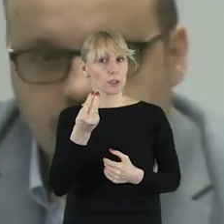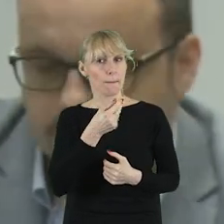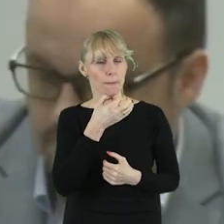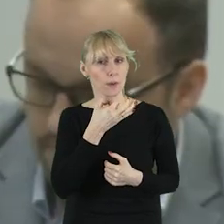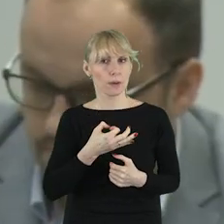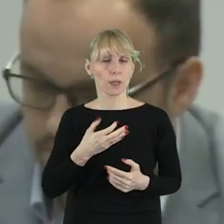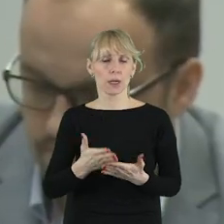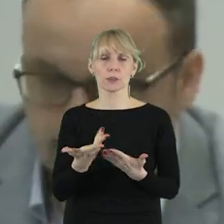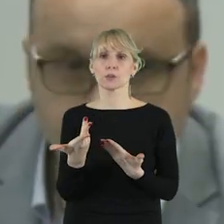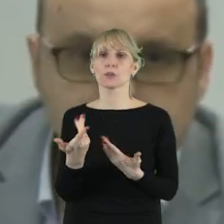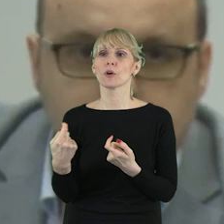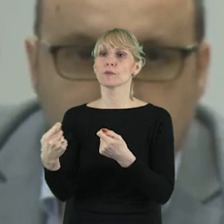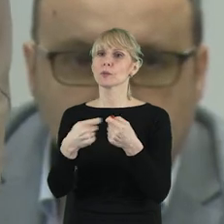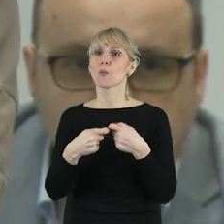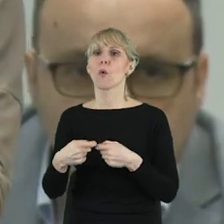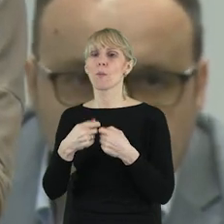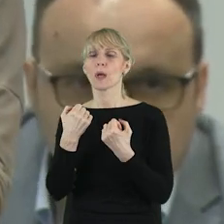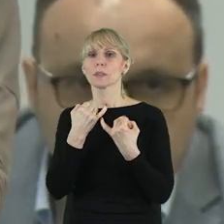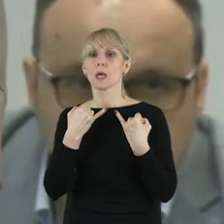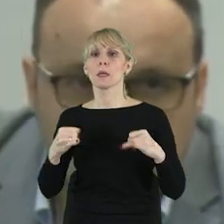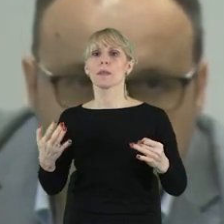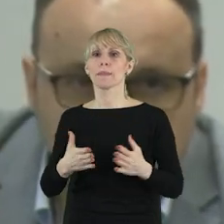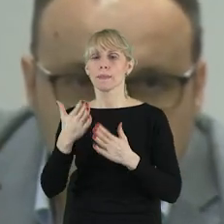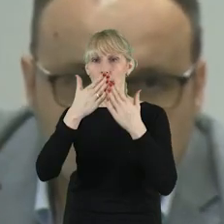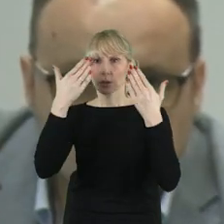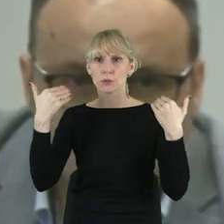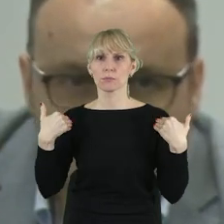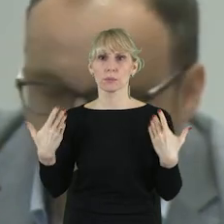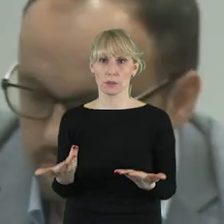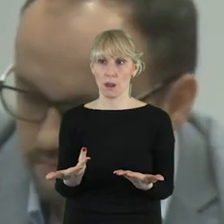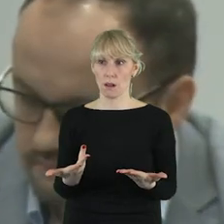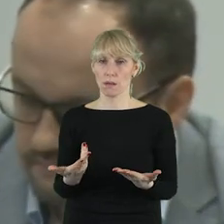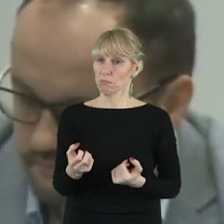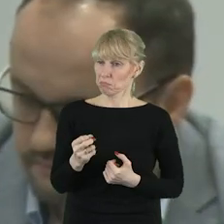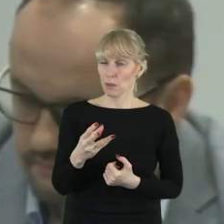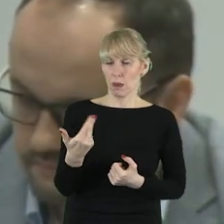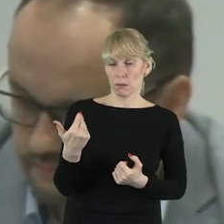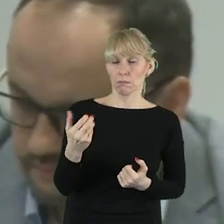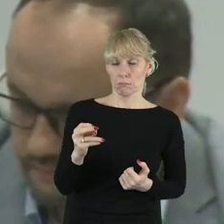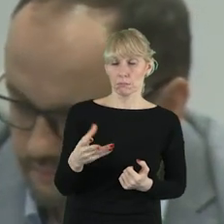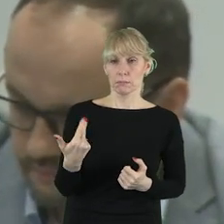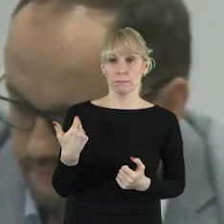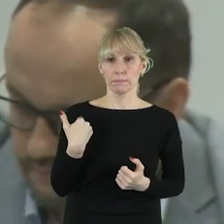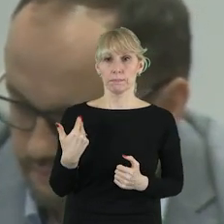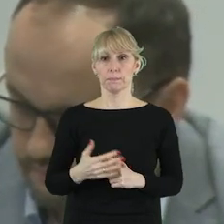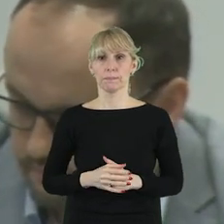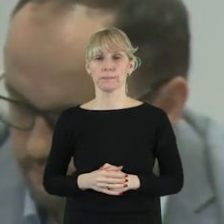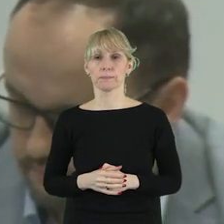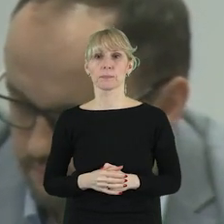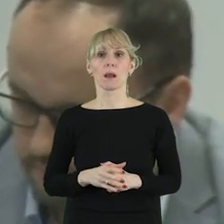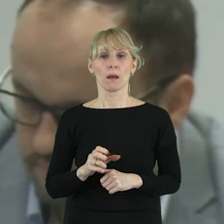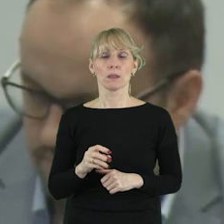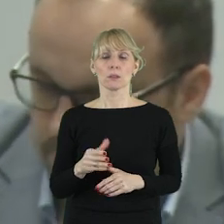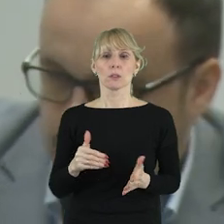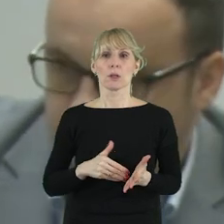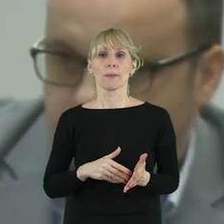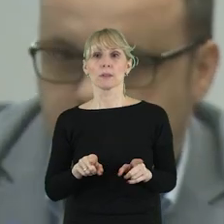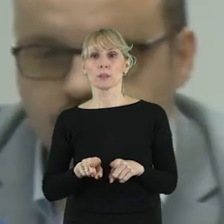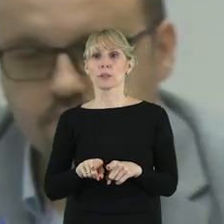padło pytanie. Tak, oczywiście, bo przystępując do kontraktu trzeba chociażby mieć zawartą umowę w zakresie